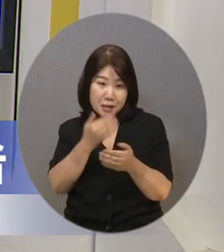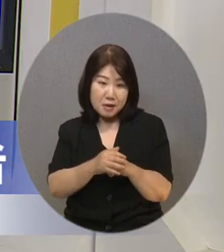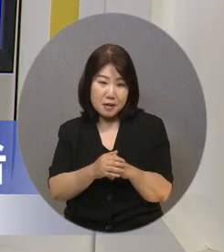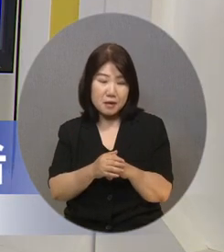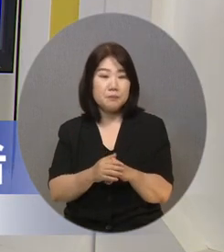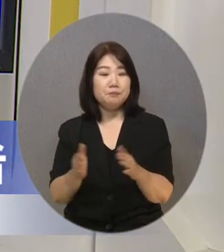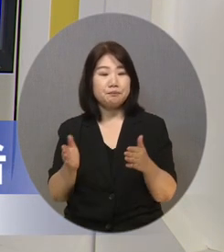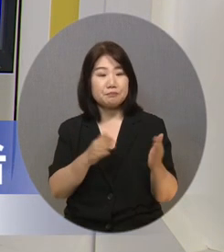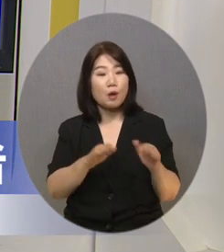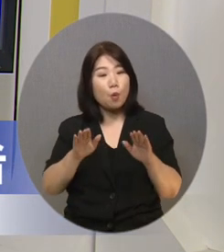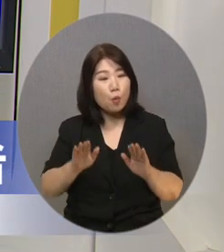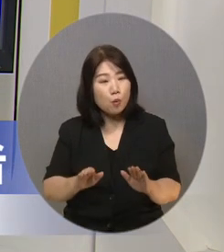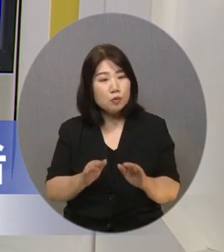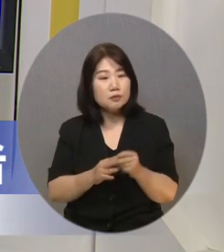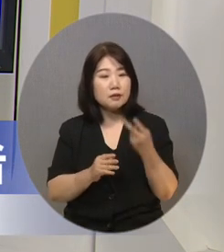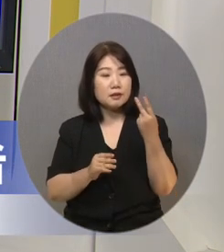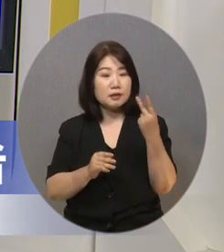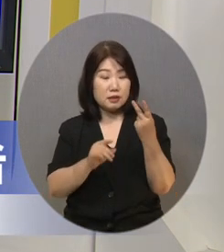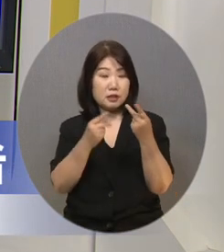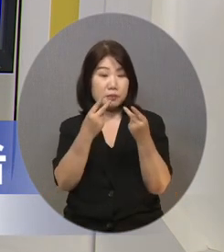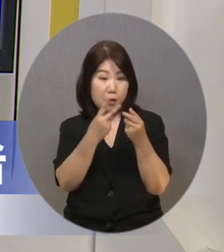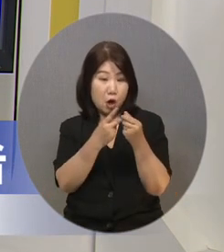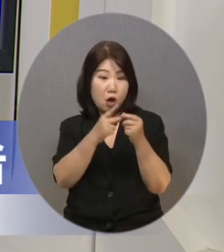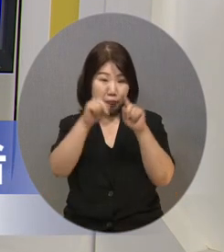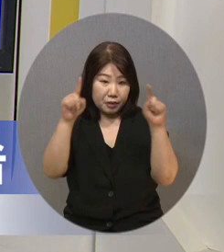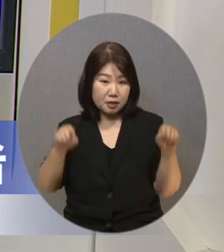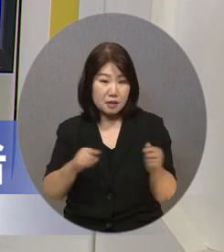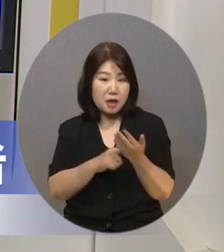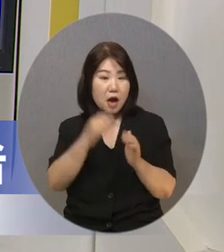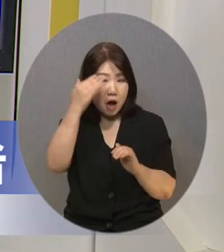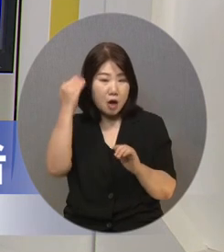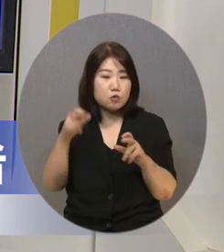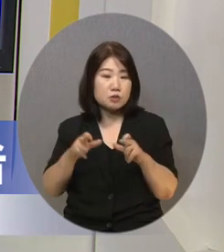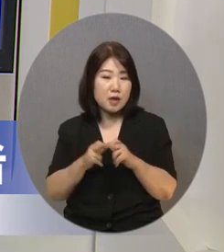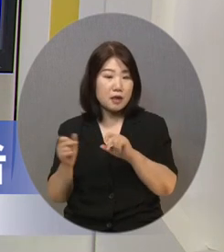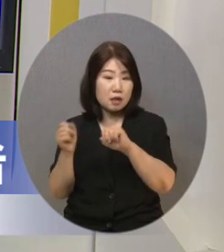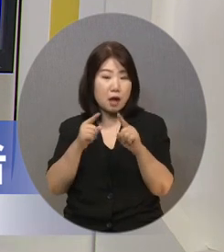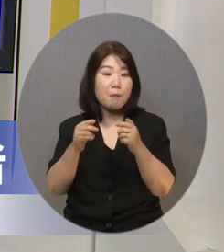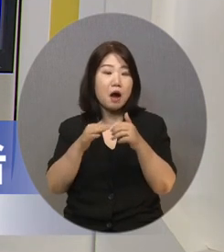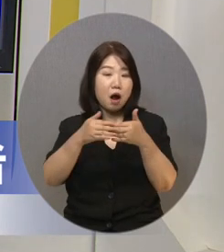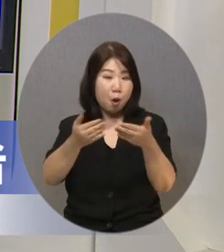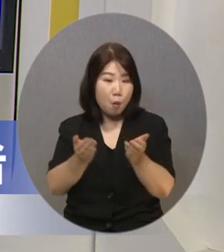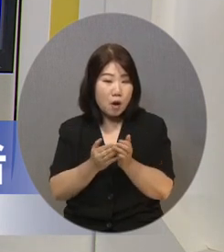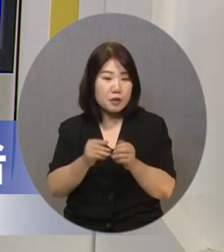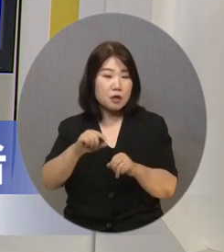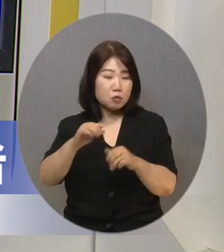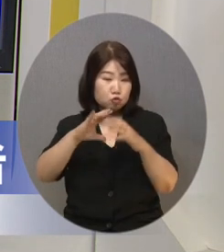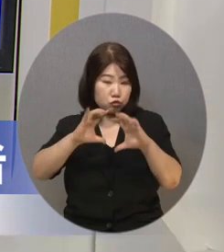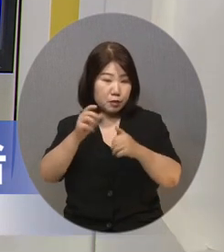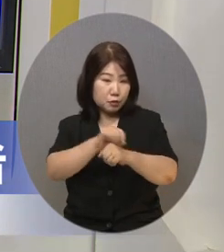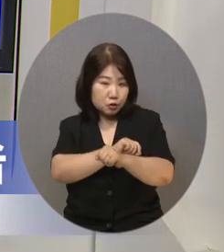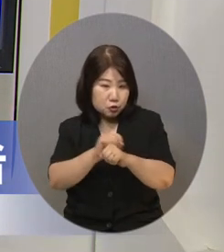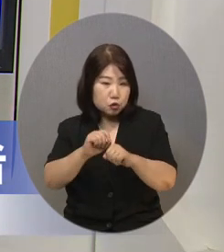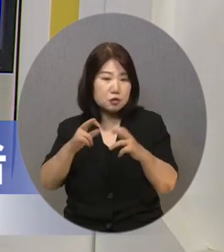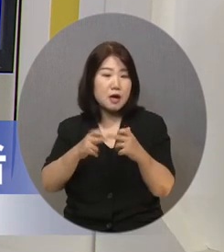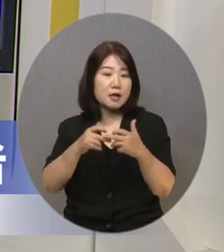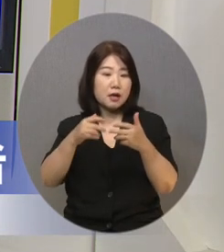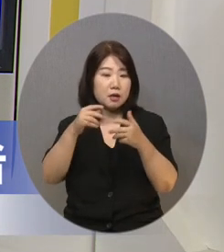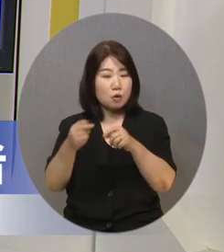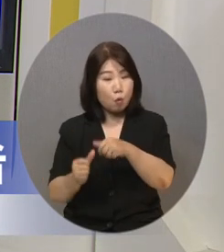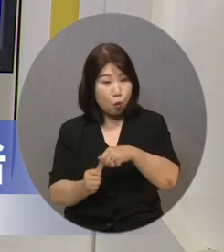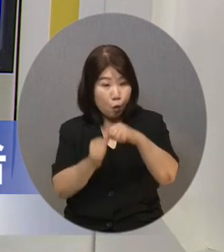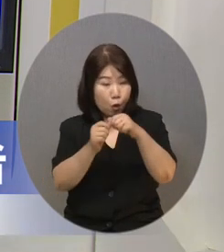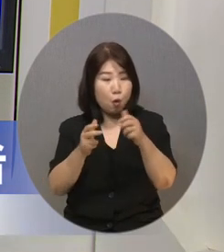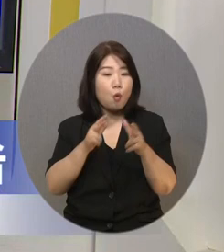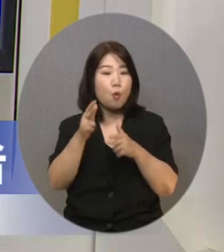다음 소식입니다 오늘이면 기사에서는 한국 장애인개발원이 국립특수교육원 한국장애인고용공단과